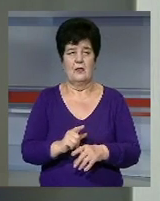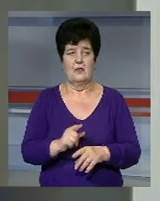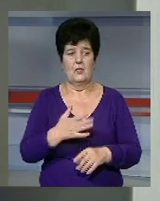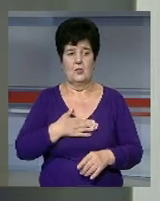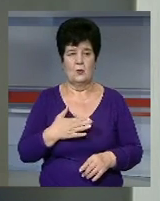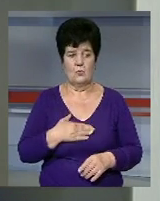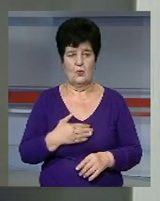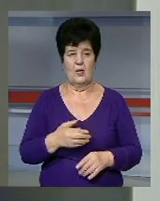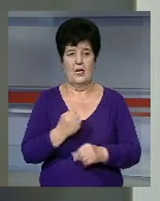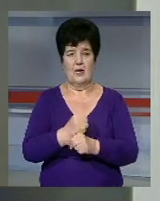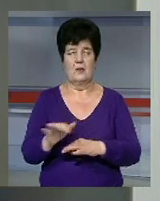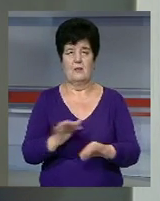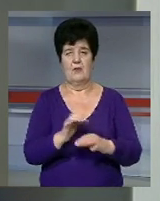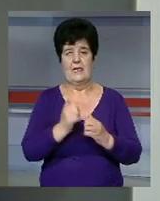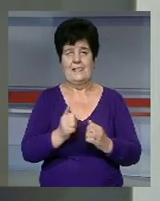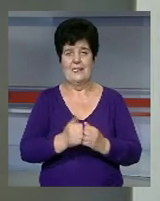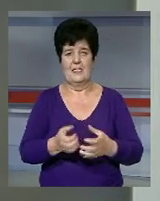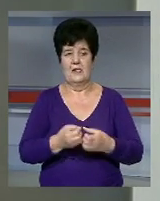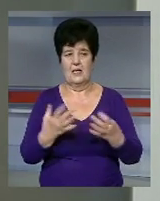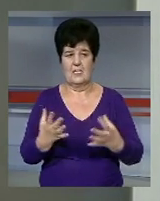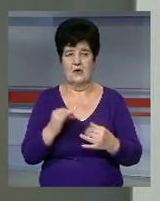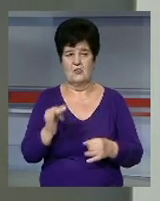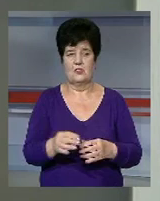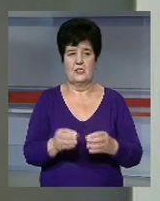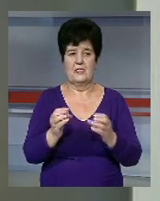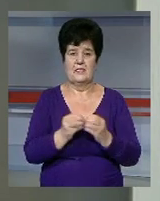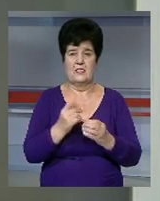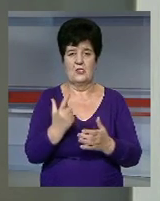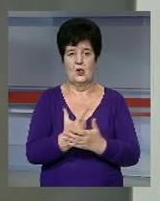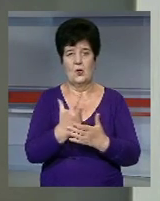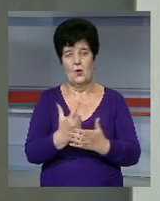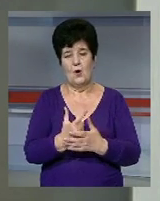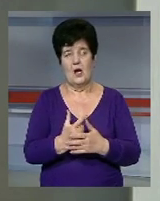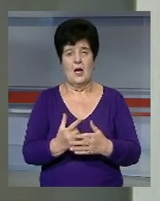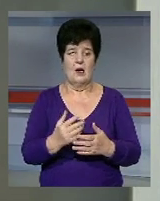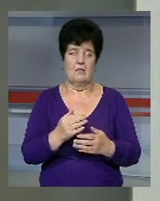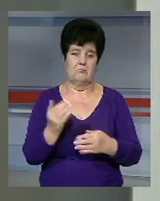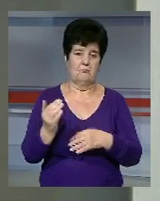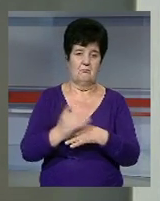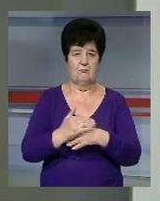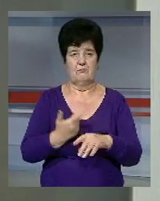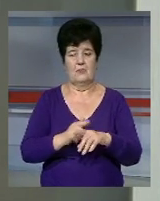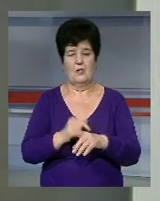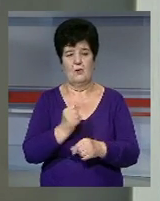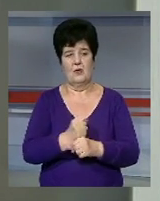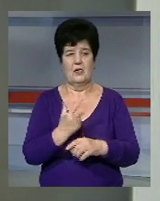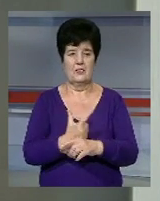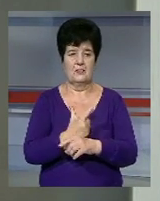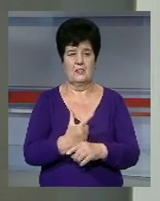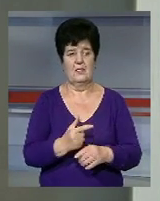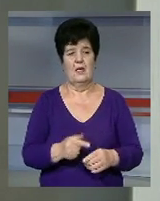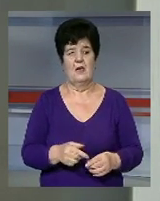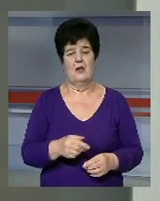efectuăm activitate zilnică și până la 10 gărzi. Nu decent, bineînțeles că trebuie să fie de la 10.000 de lei în